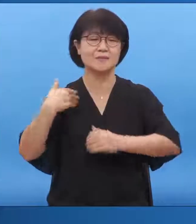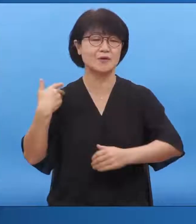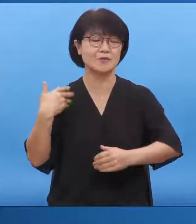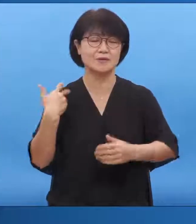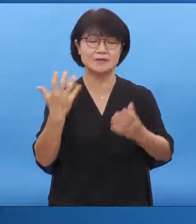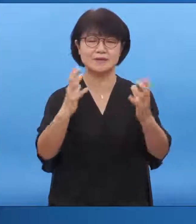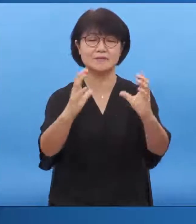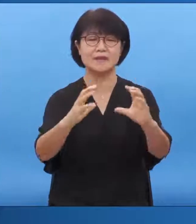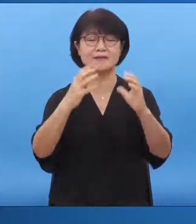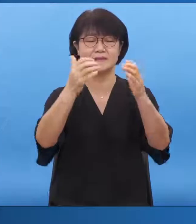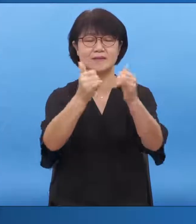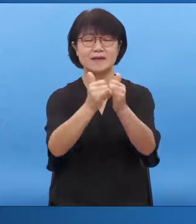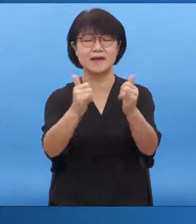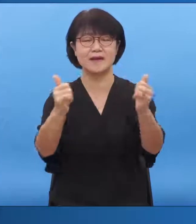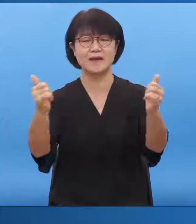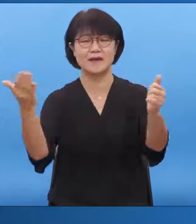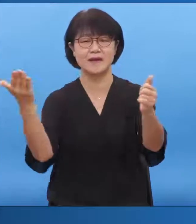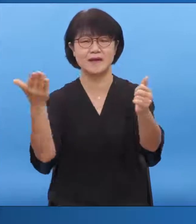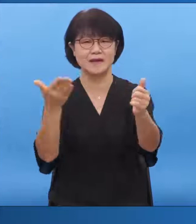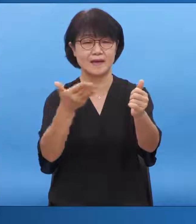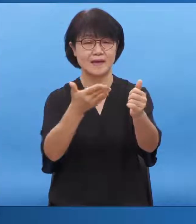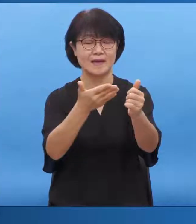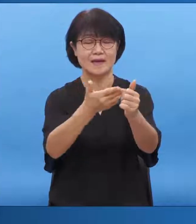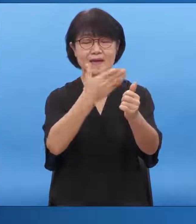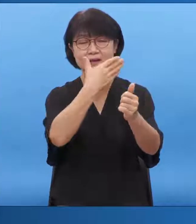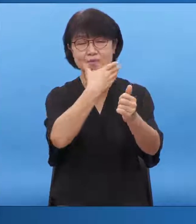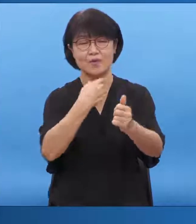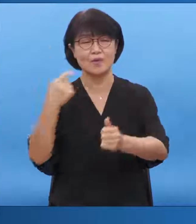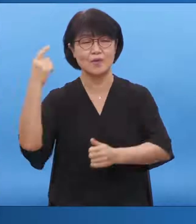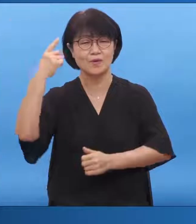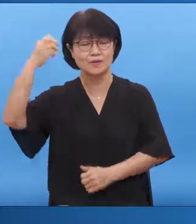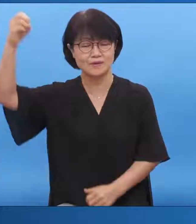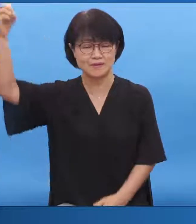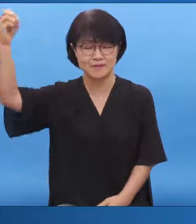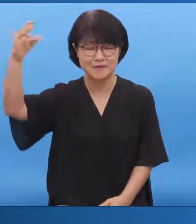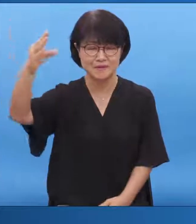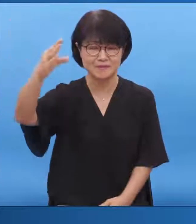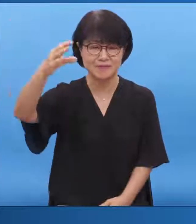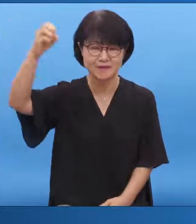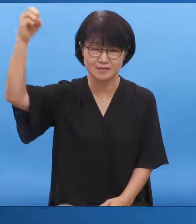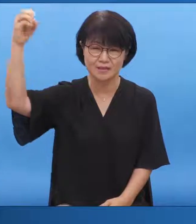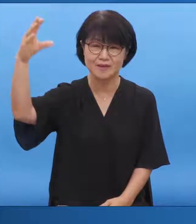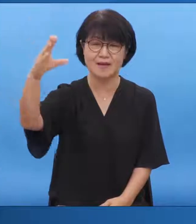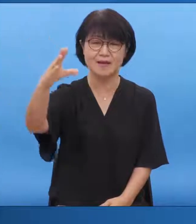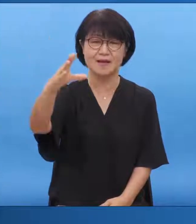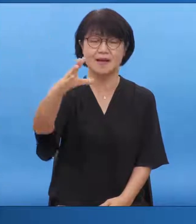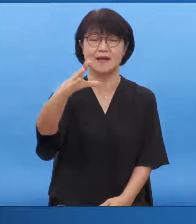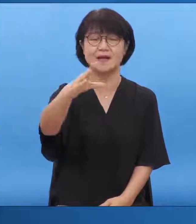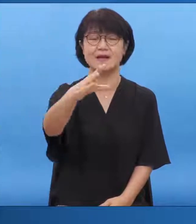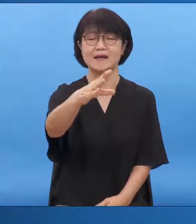진리 모르는 백성에게 복음의 빛비춰라.